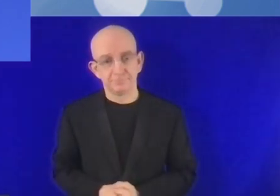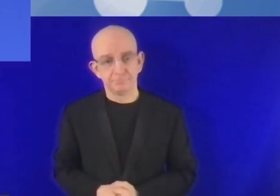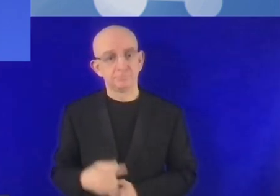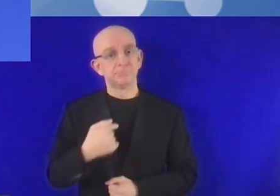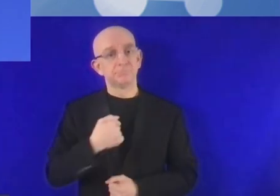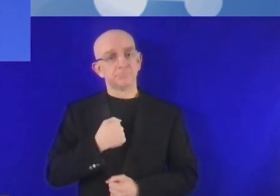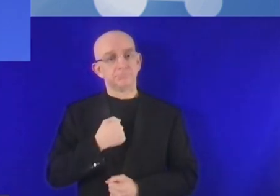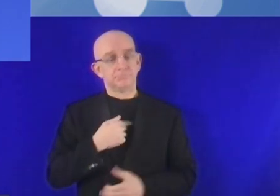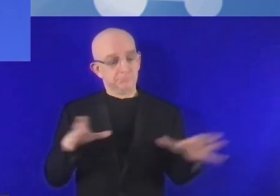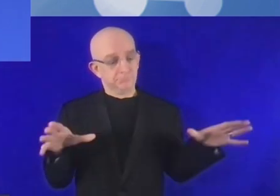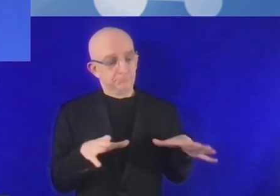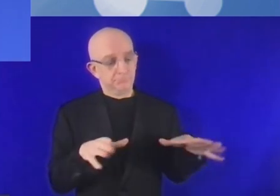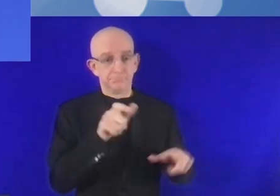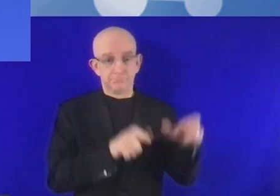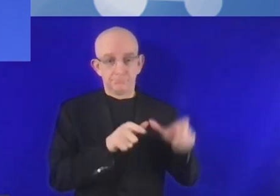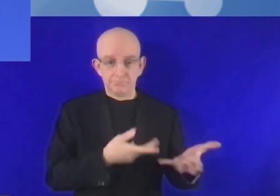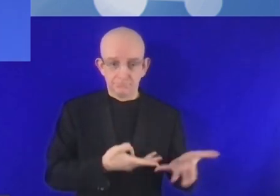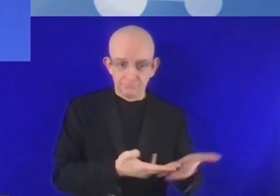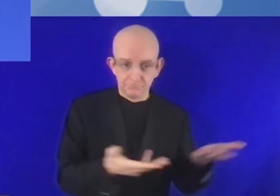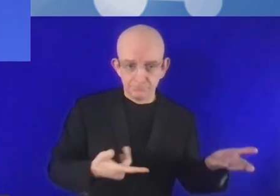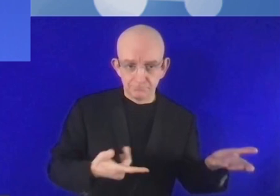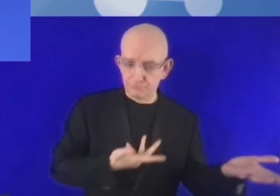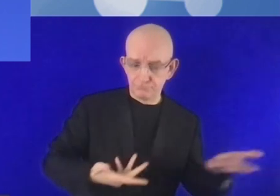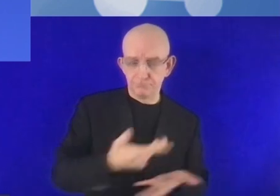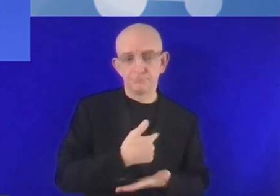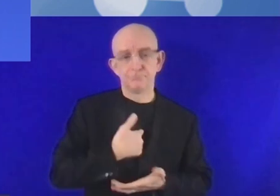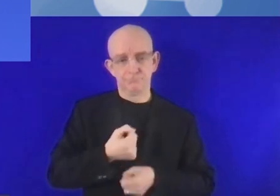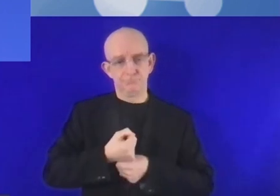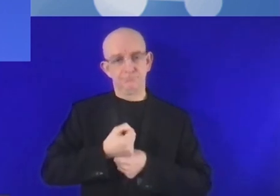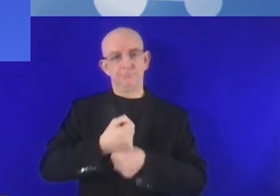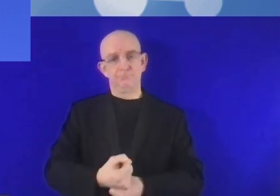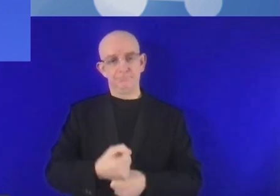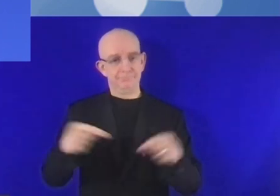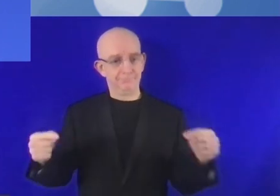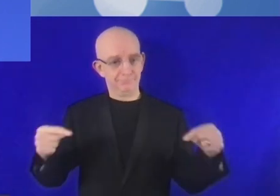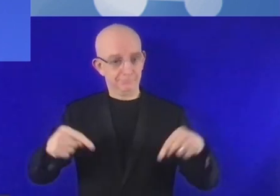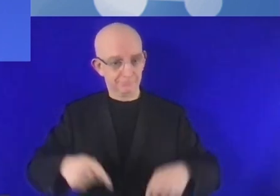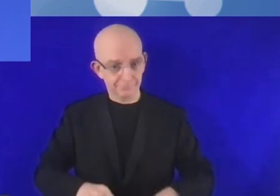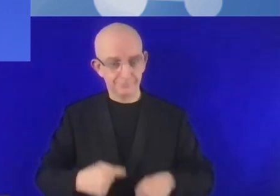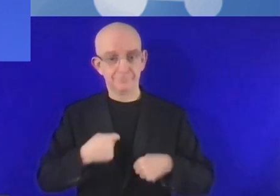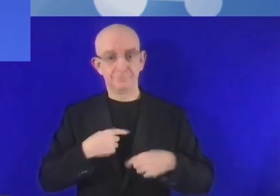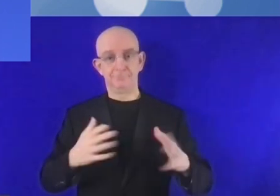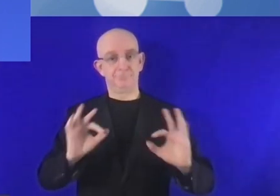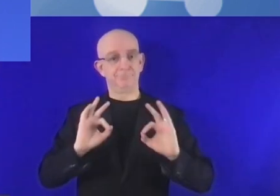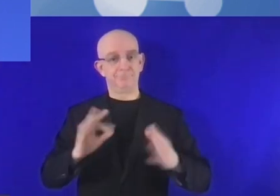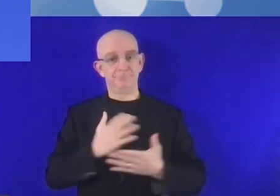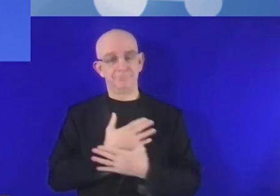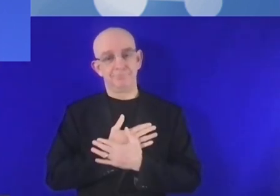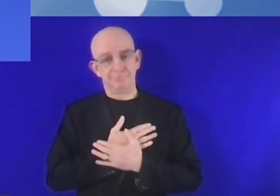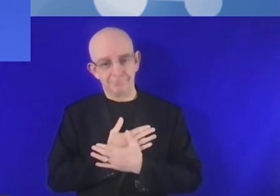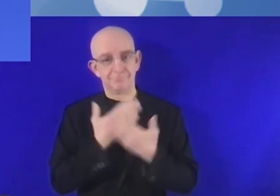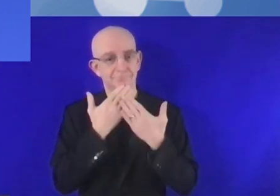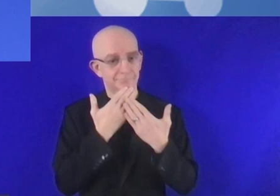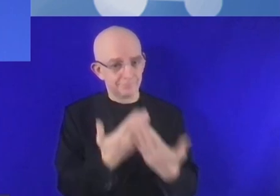Bardzo żywo interesuję się kwestiami związanymi z zarządzaniem internetem. Bardzo dziękuję